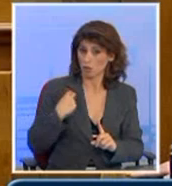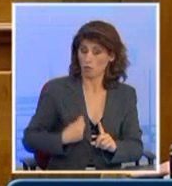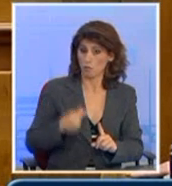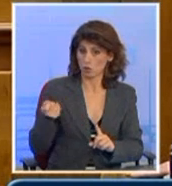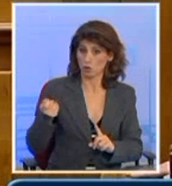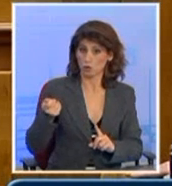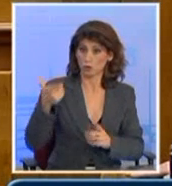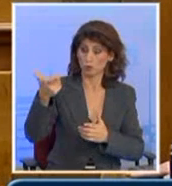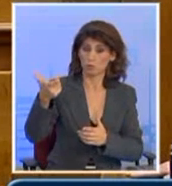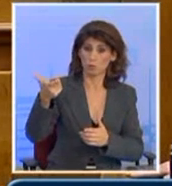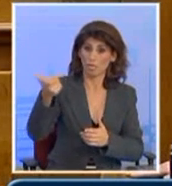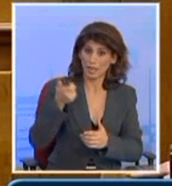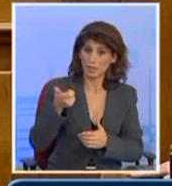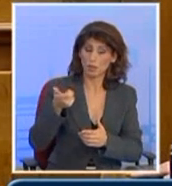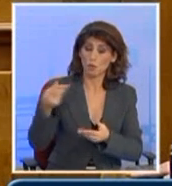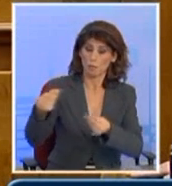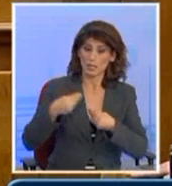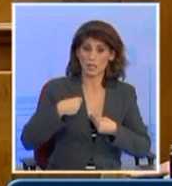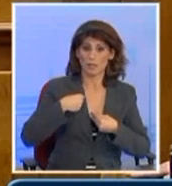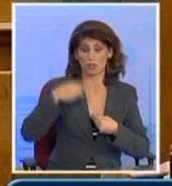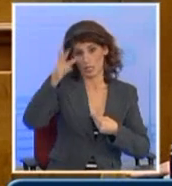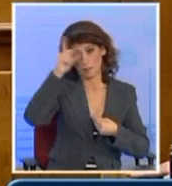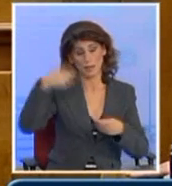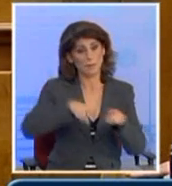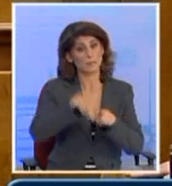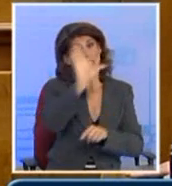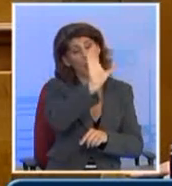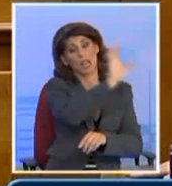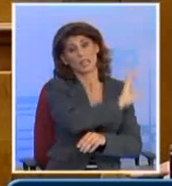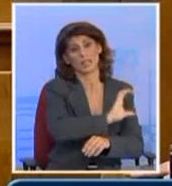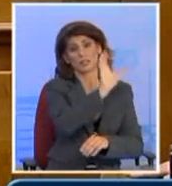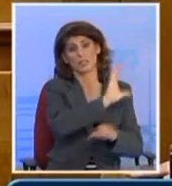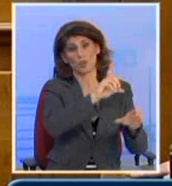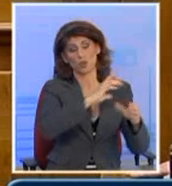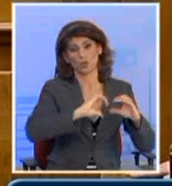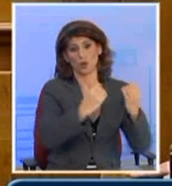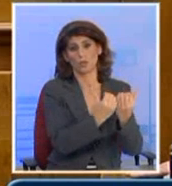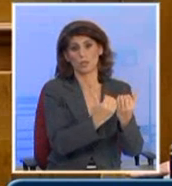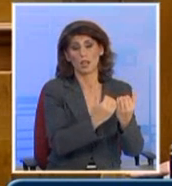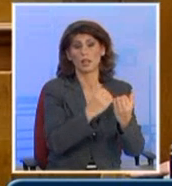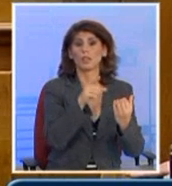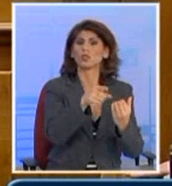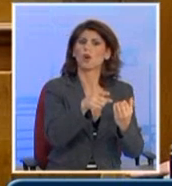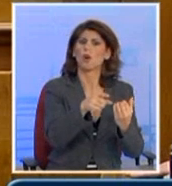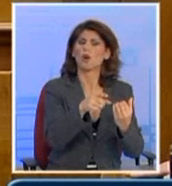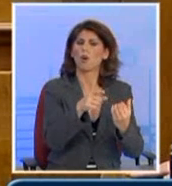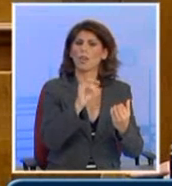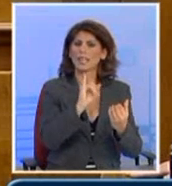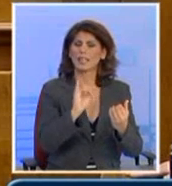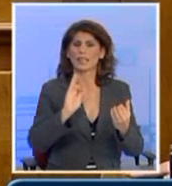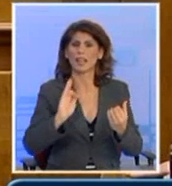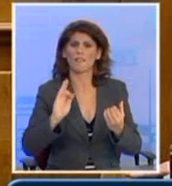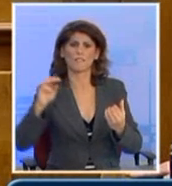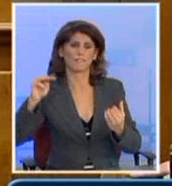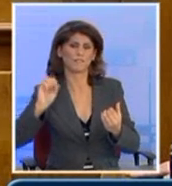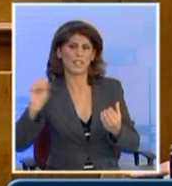δανείου που έδωσε η Γερμανία με τις άλλες χώρες της Ευρωζώνης? Το δάνειο που έδωσε ο EFSF, ο ESM τώρα? Γιατί